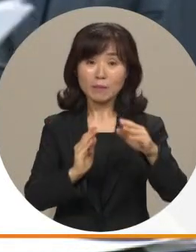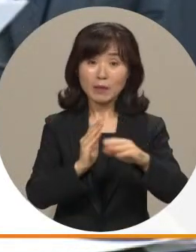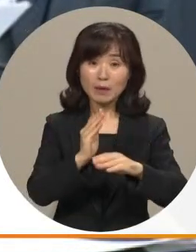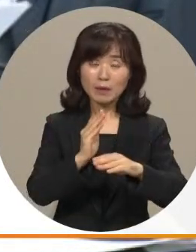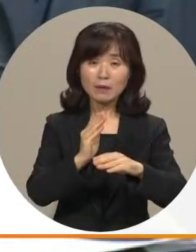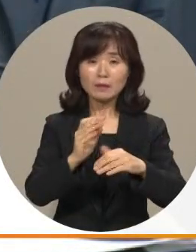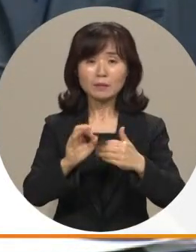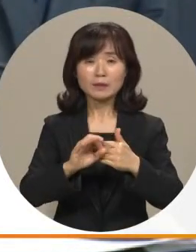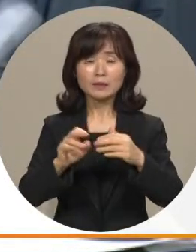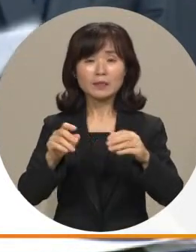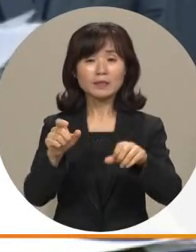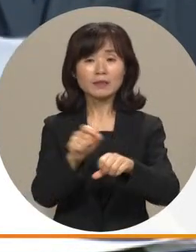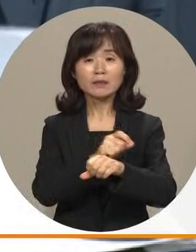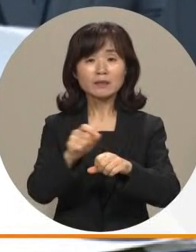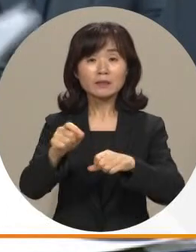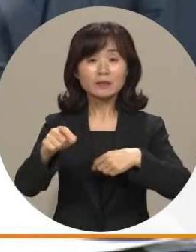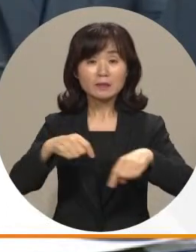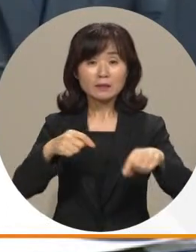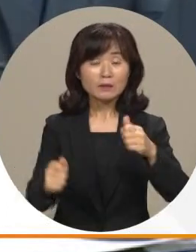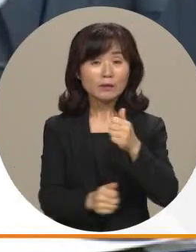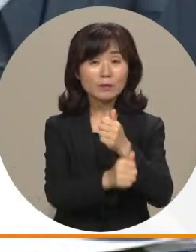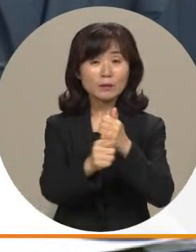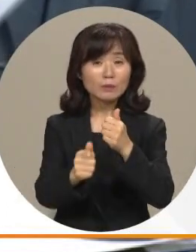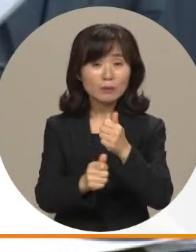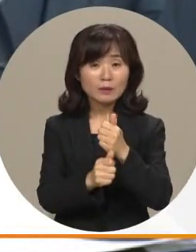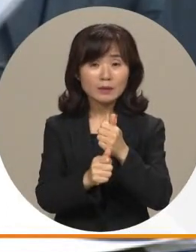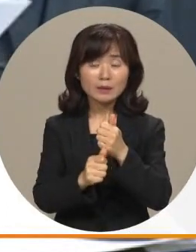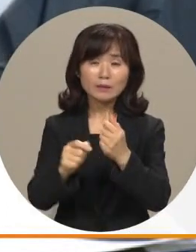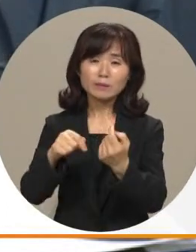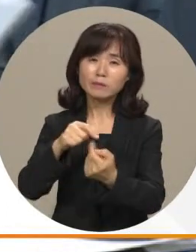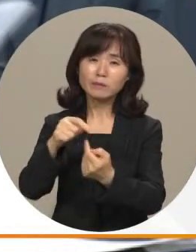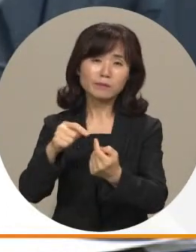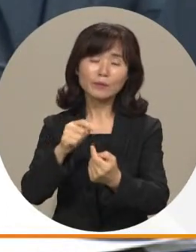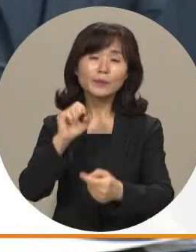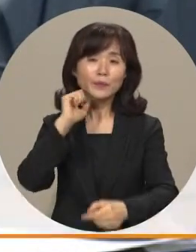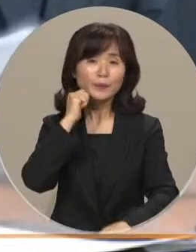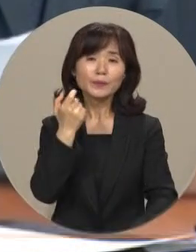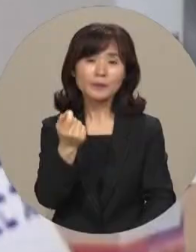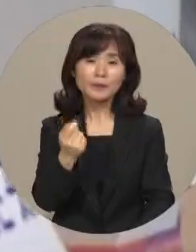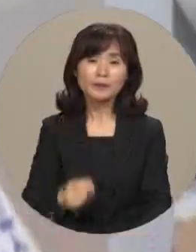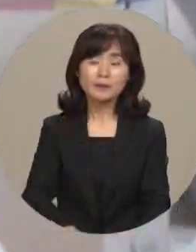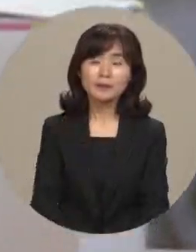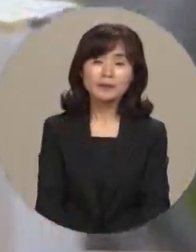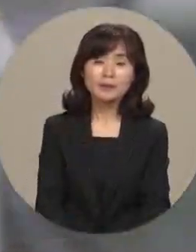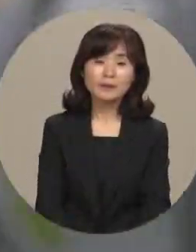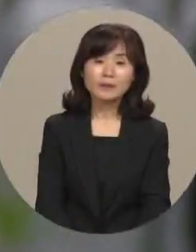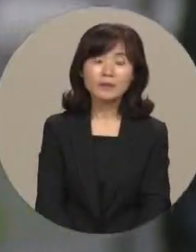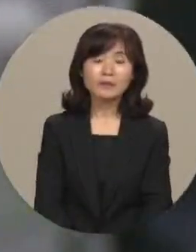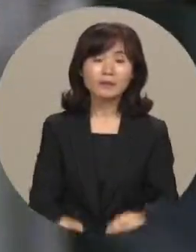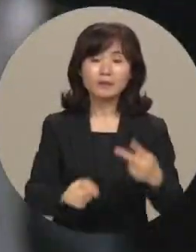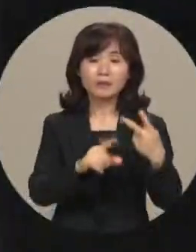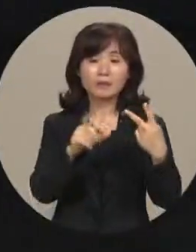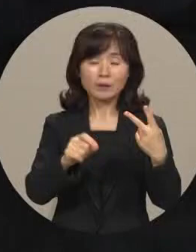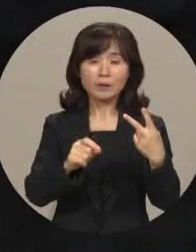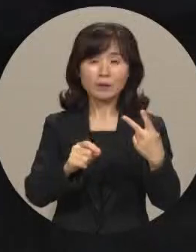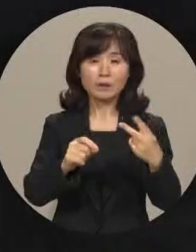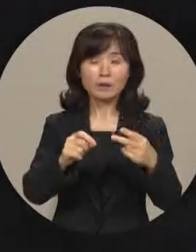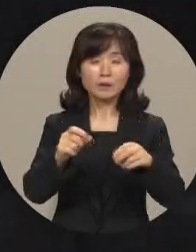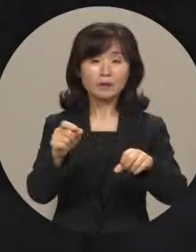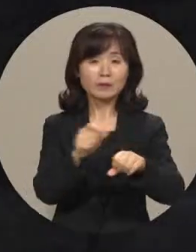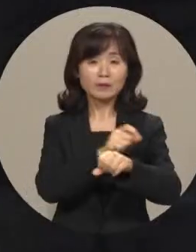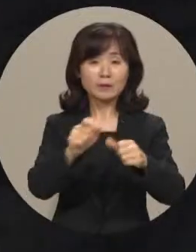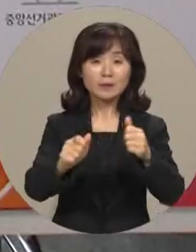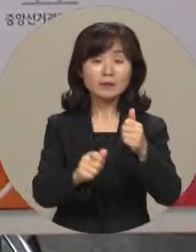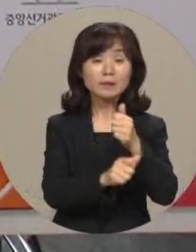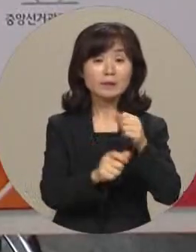되면 현실적으로 전개특위가 가동이 쉽지 않을 것 같다고 생각이 됩니다 지난 2월 국회 정치개혁